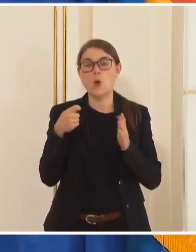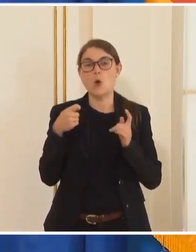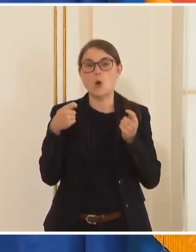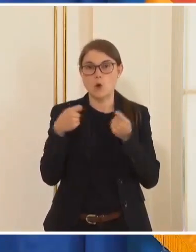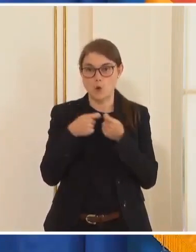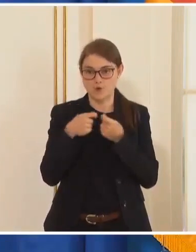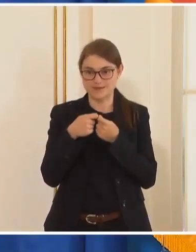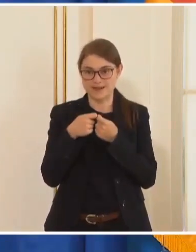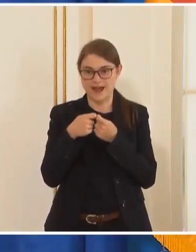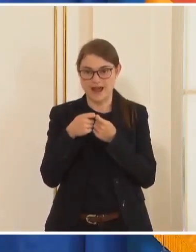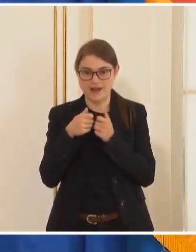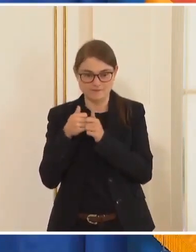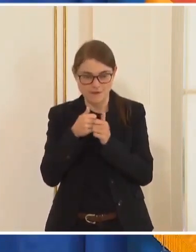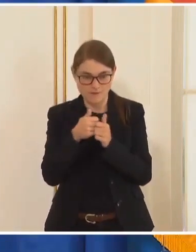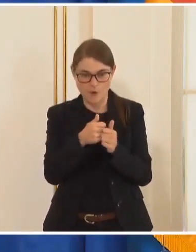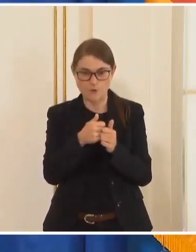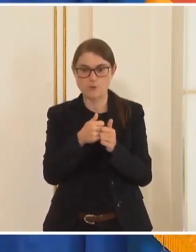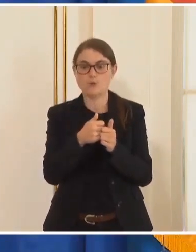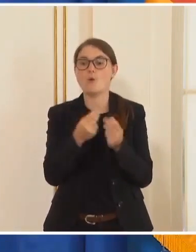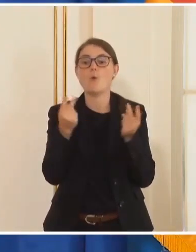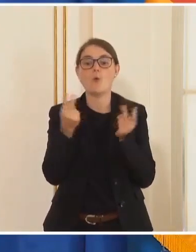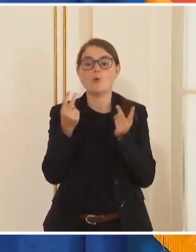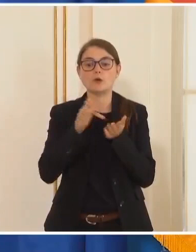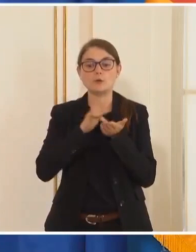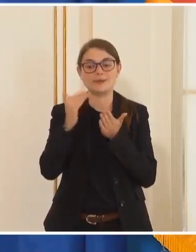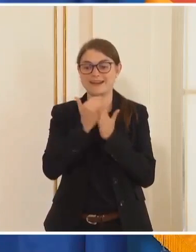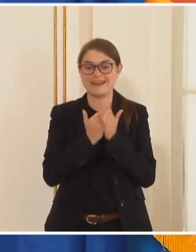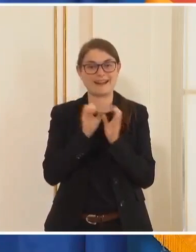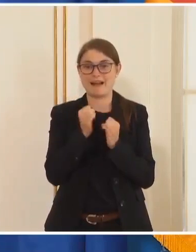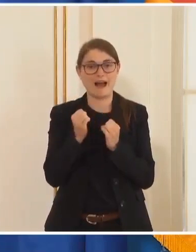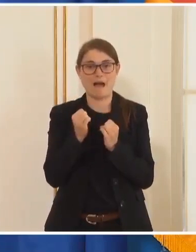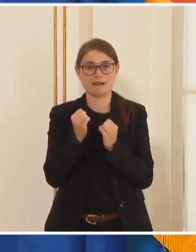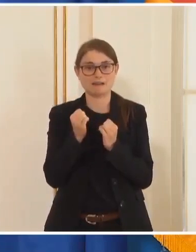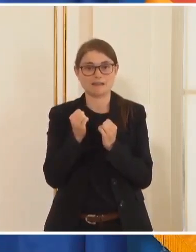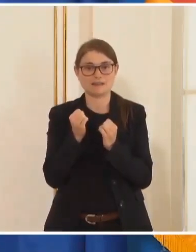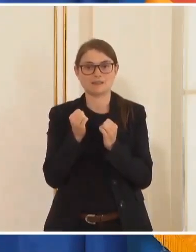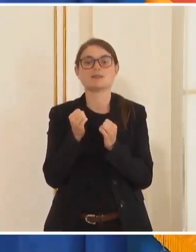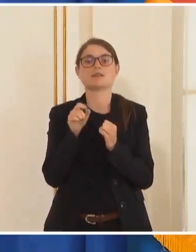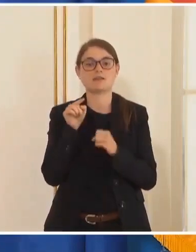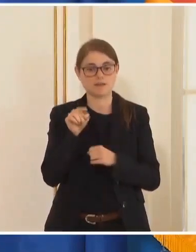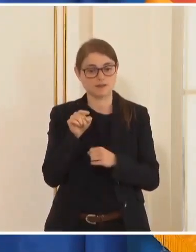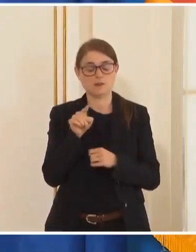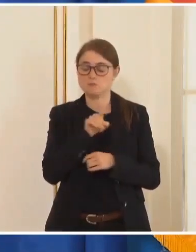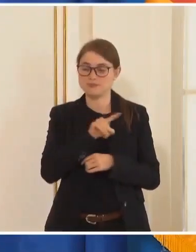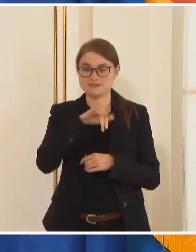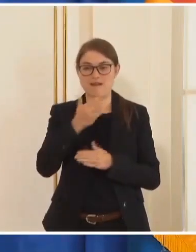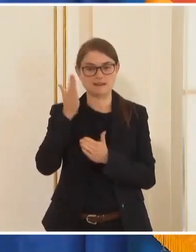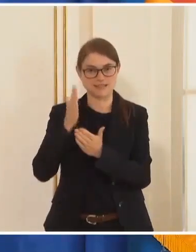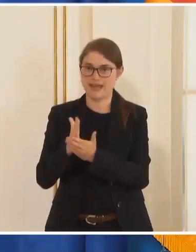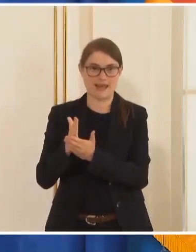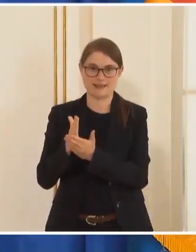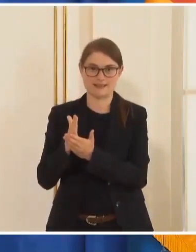Einhaltung von Hygieneregeln nicht möglich ist, sollen bis Ende des Jahres nicht stattfinden.